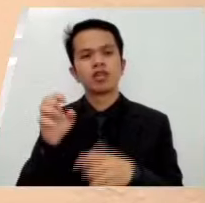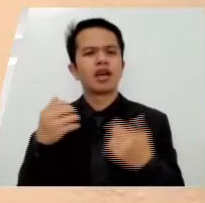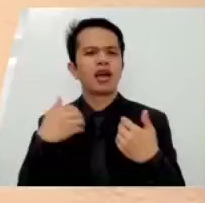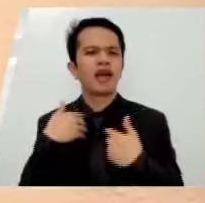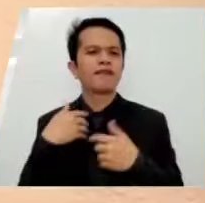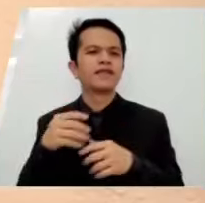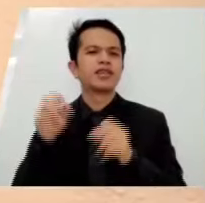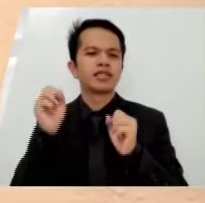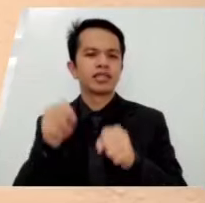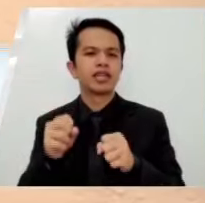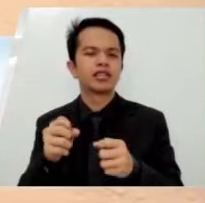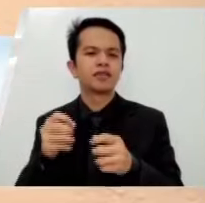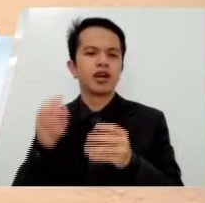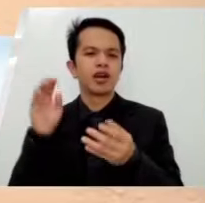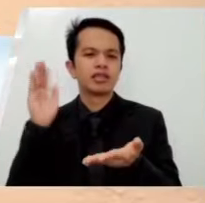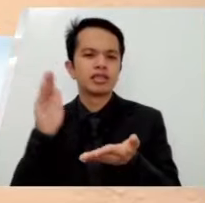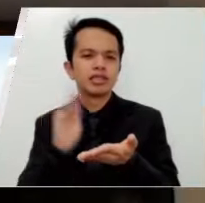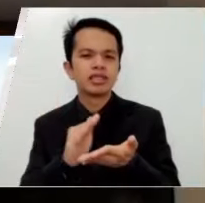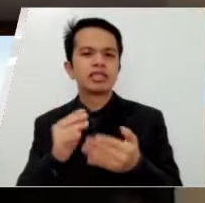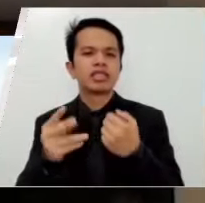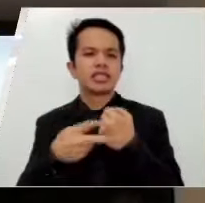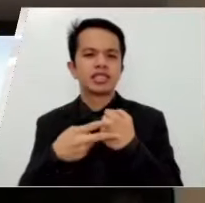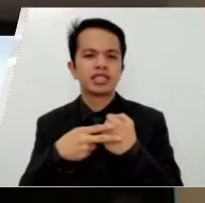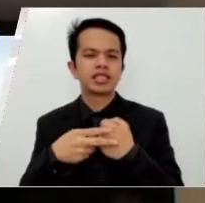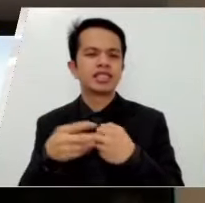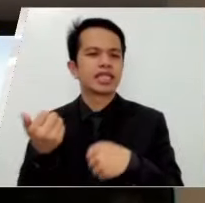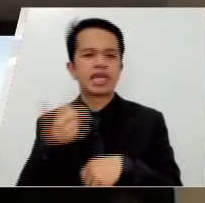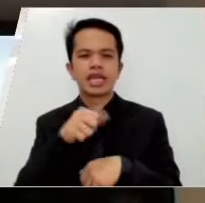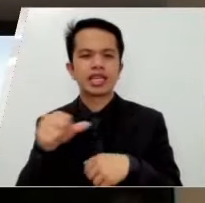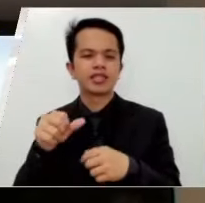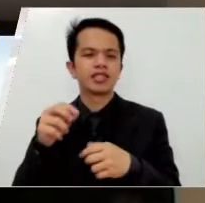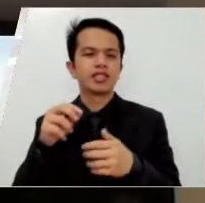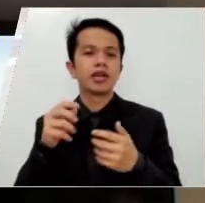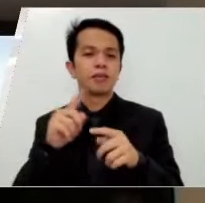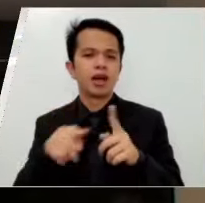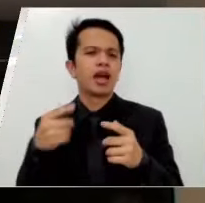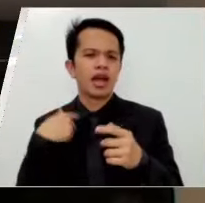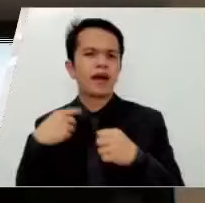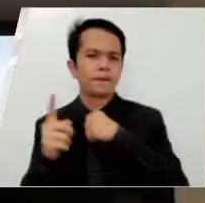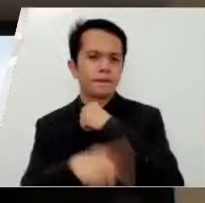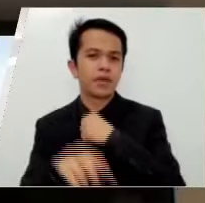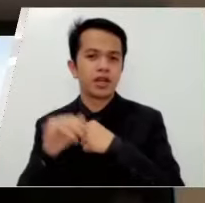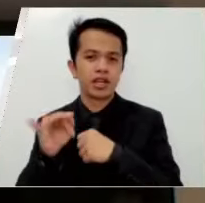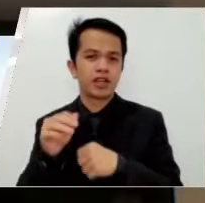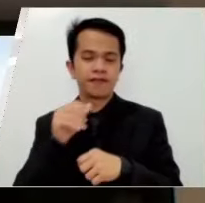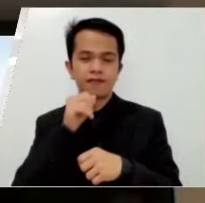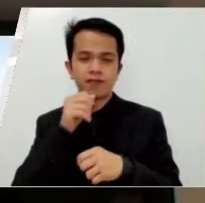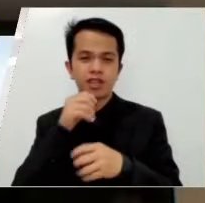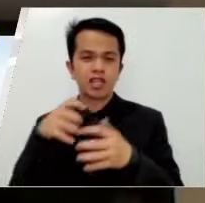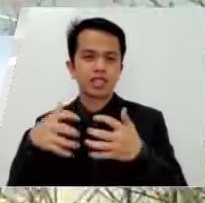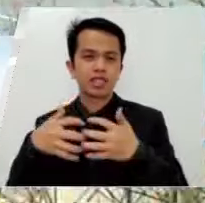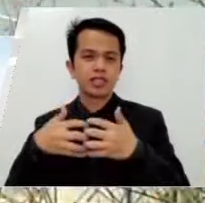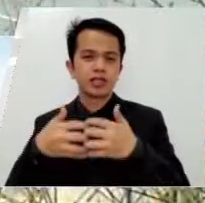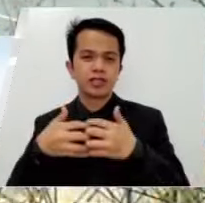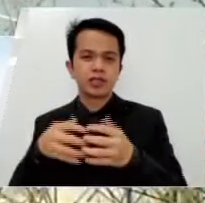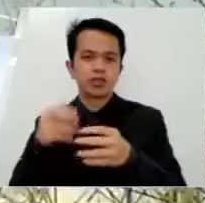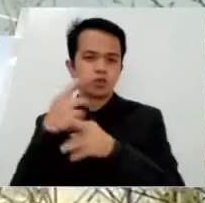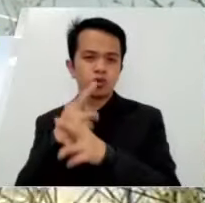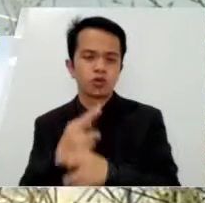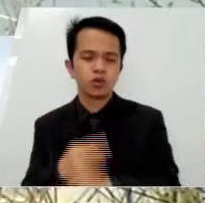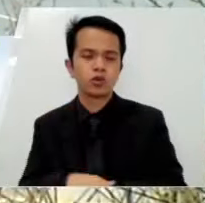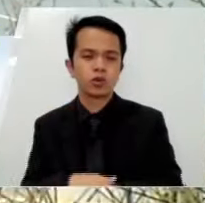reserba kahit anong maintenance ng mga planta. Pero may penalty raw kapag hindi nakapag-maintina ng tama ang isang power plant. Sa gitna